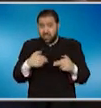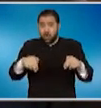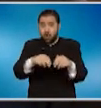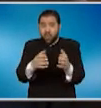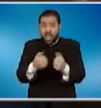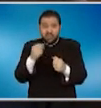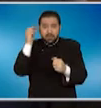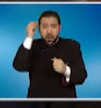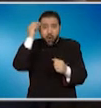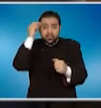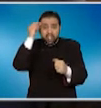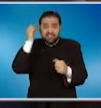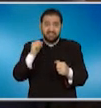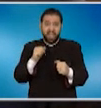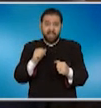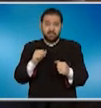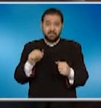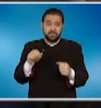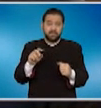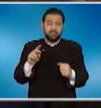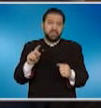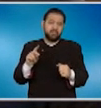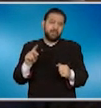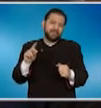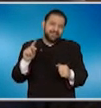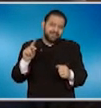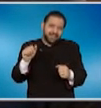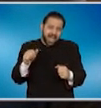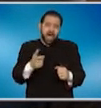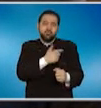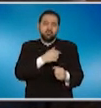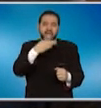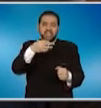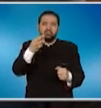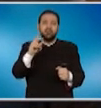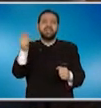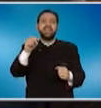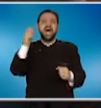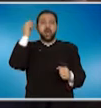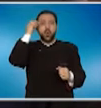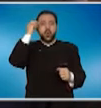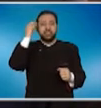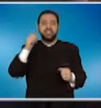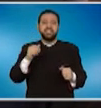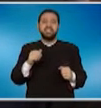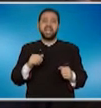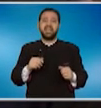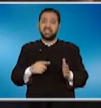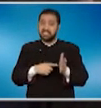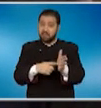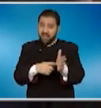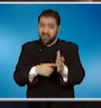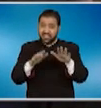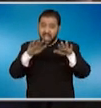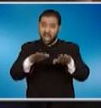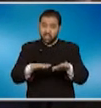conștiință, altminte ar fi lăsat conștiința să se dezvolte înainte, pentru că conștiința s-ar manifesta în primul rând asupra